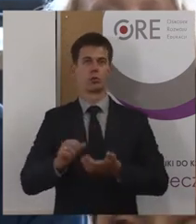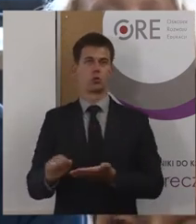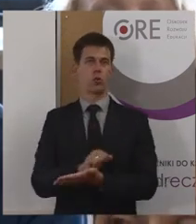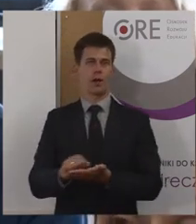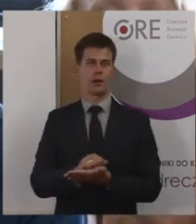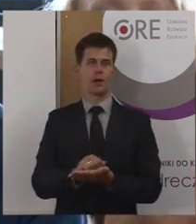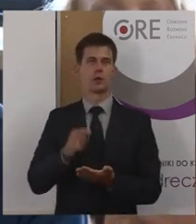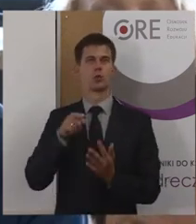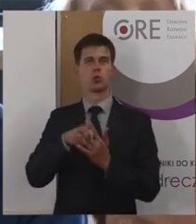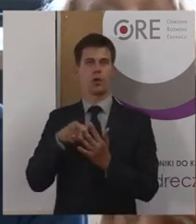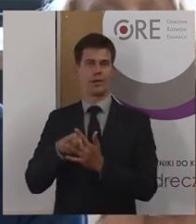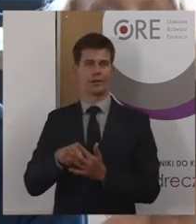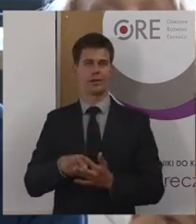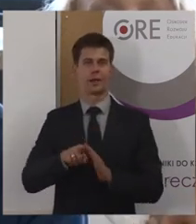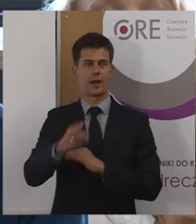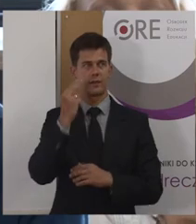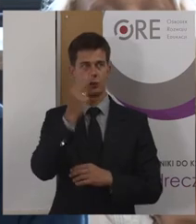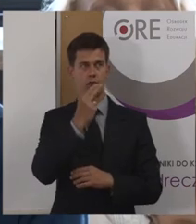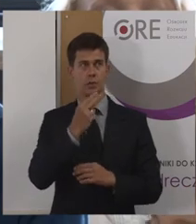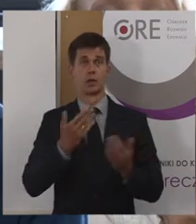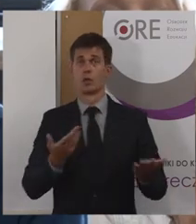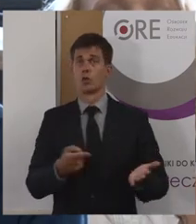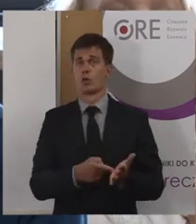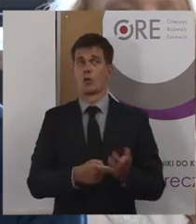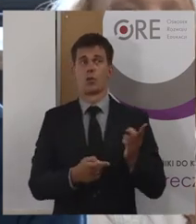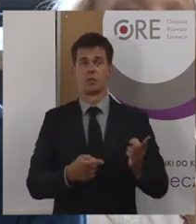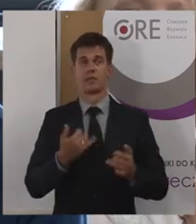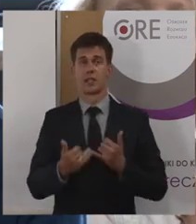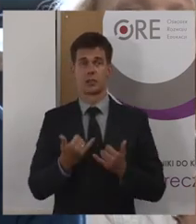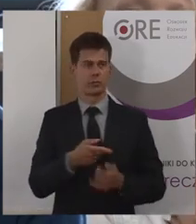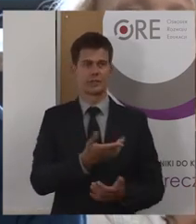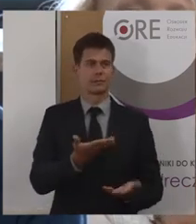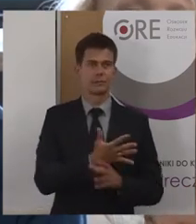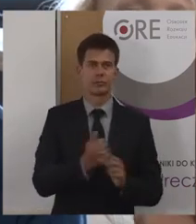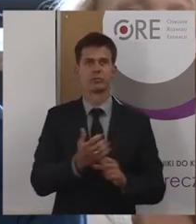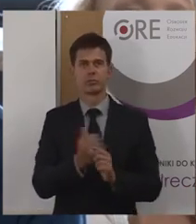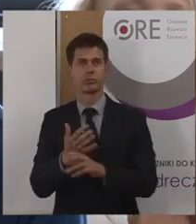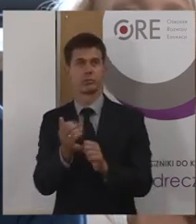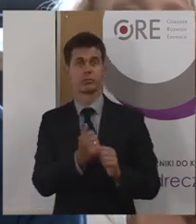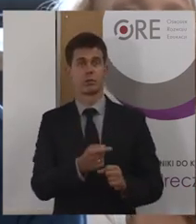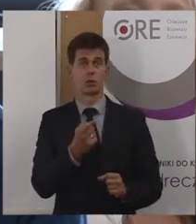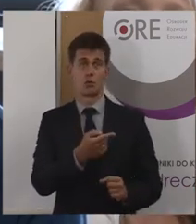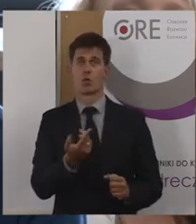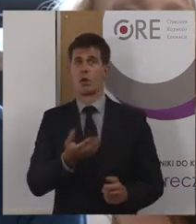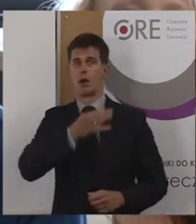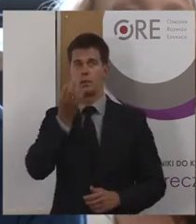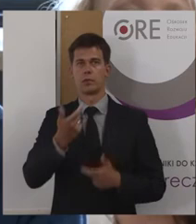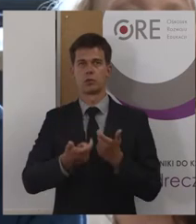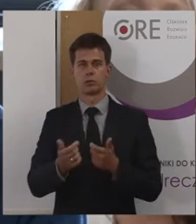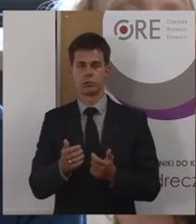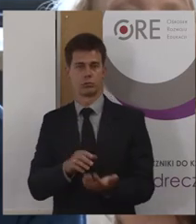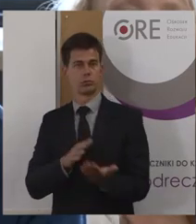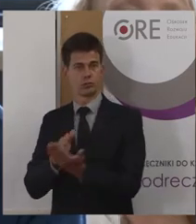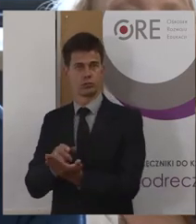drukarek. I być może taka forma tutaj rozwiązania ułatwiłaby dzieciom